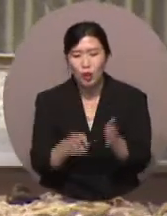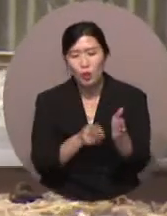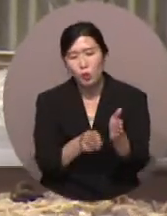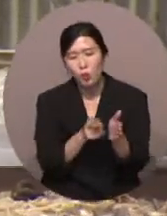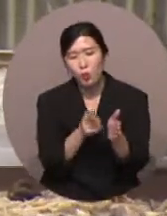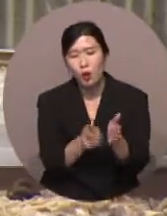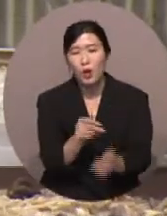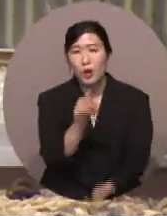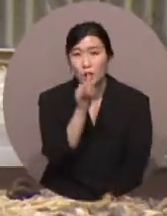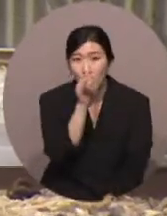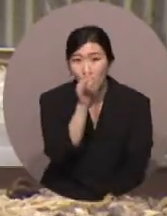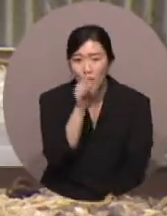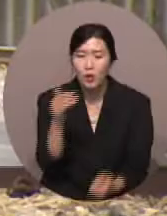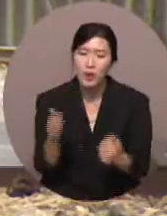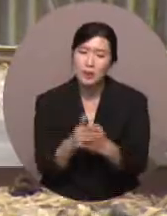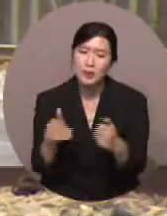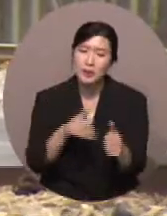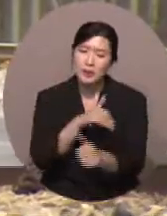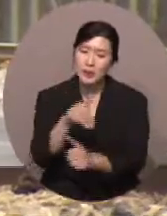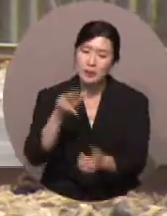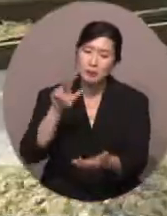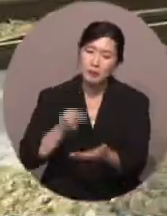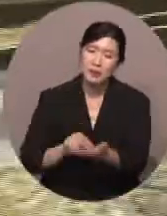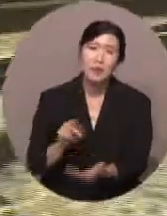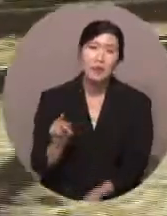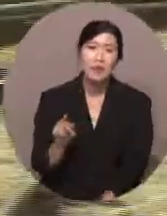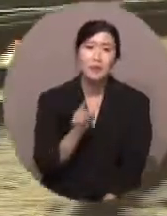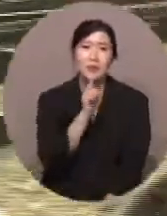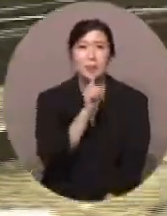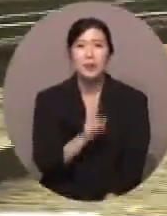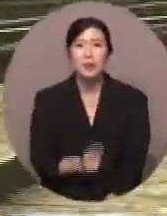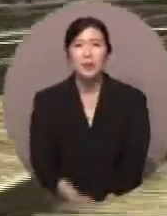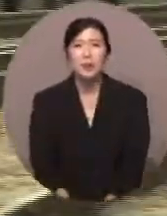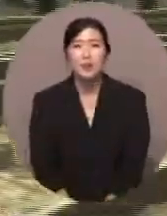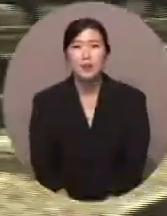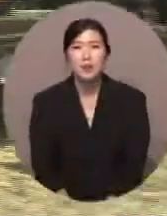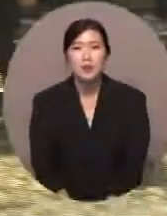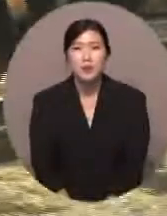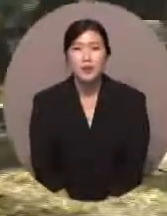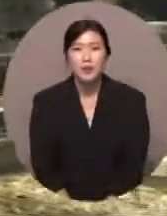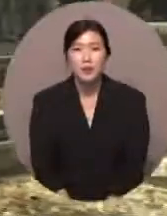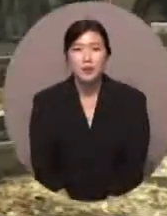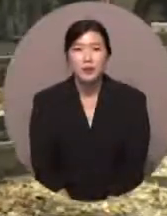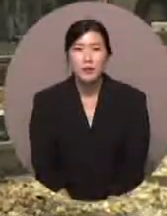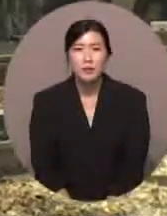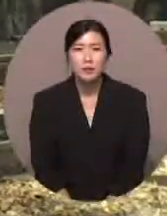운전하라는 지시를 받지 못한 것으로 확인돼 안전 불감증이 원인이라는 분석이 나오고 있습니다